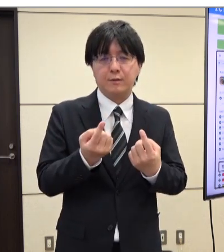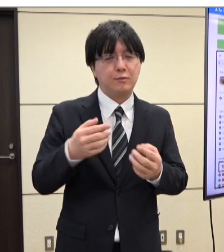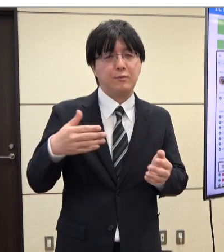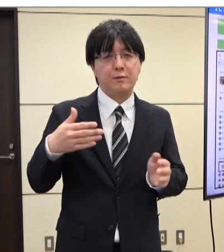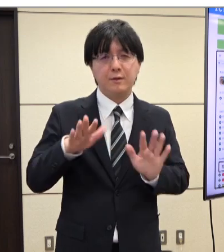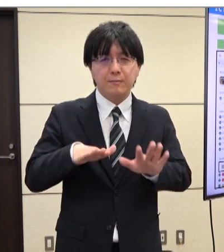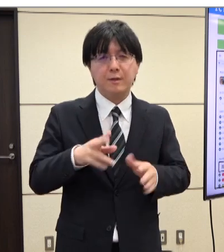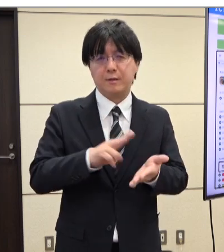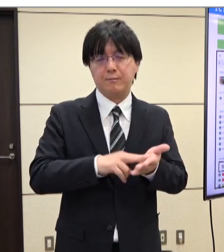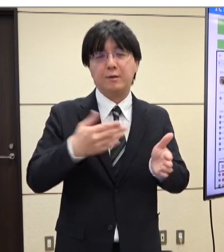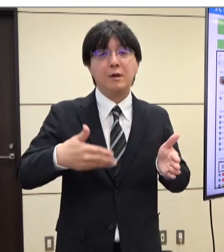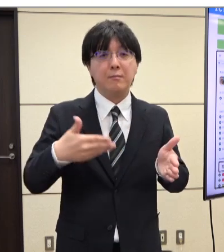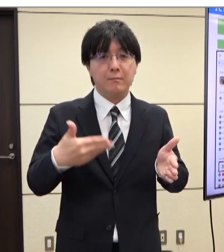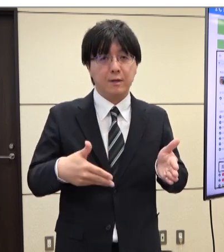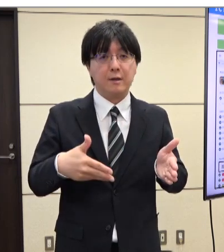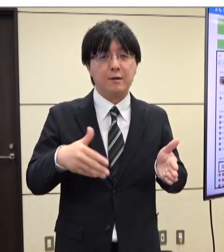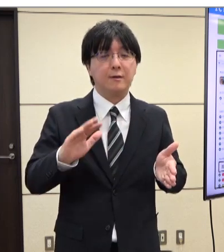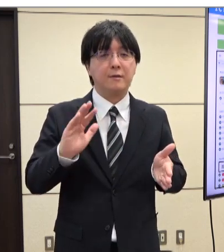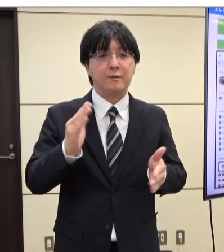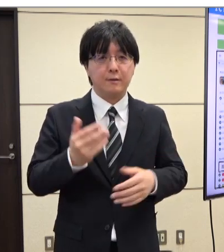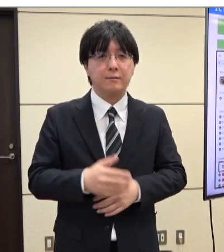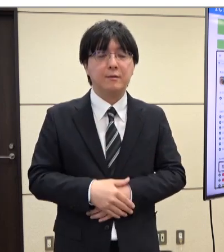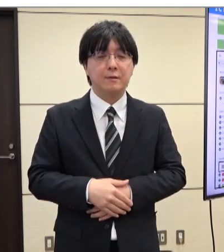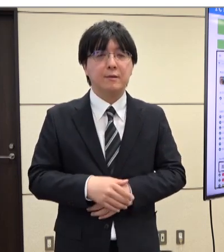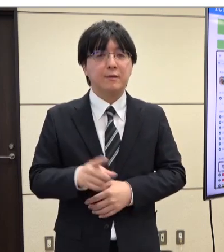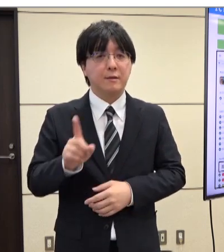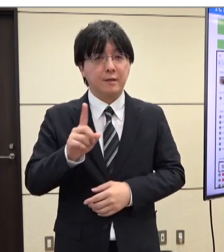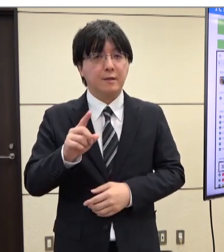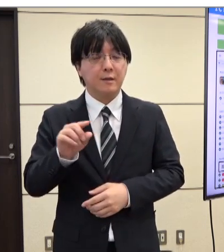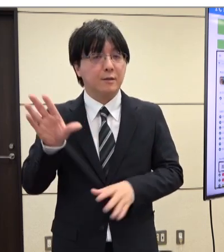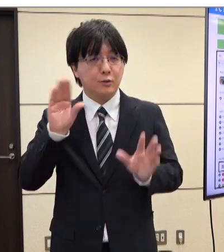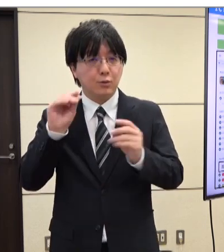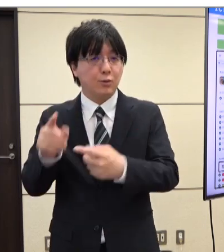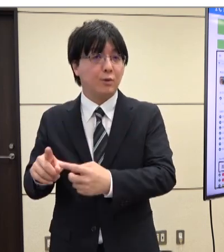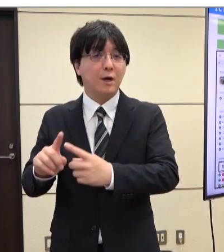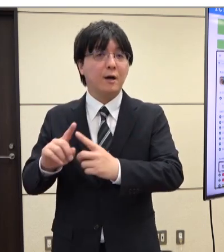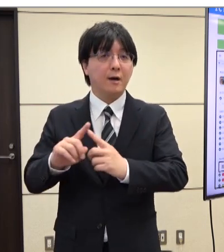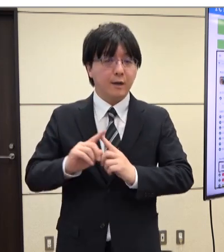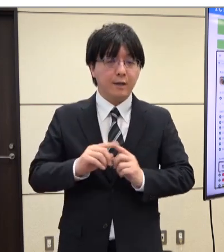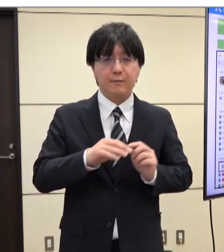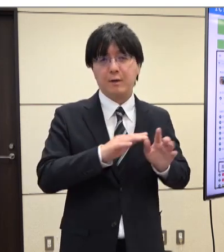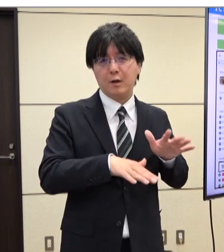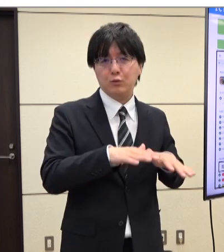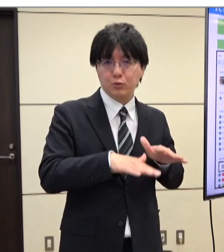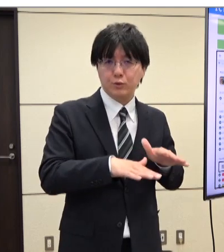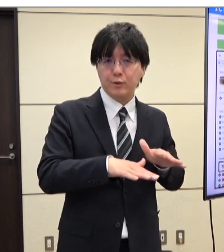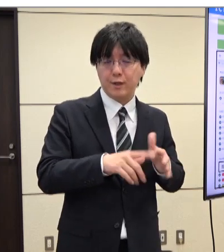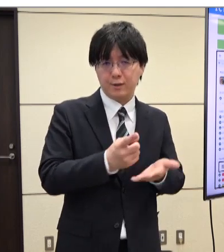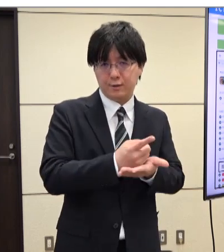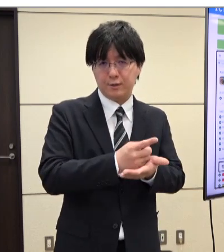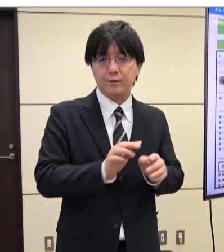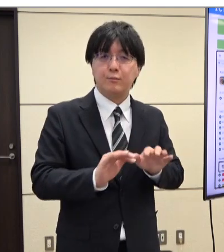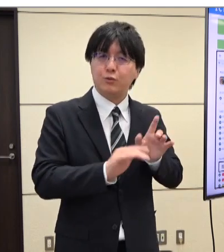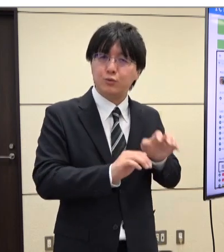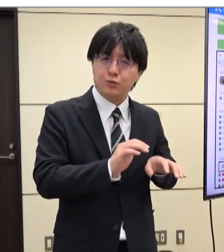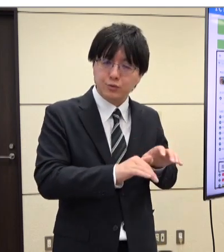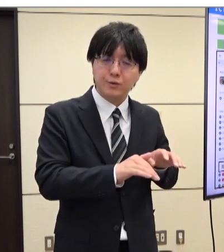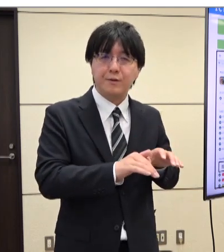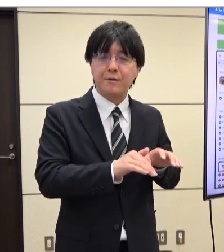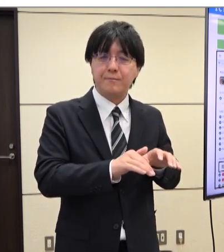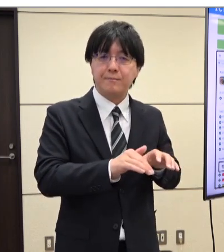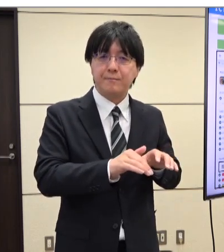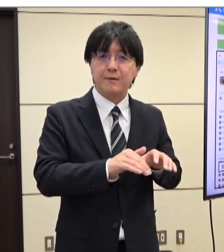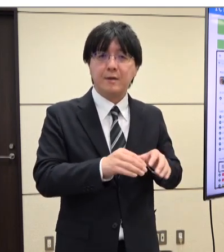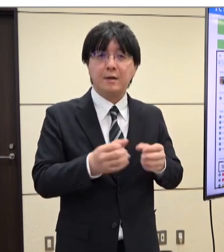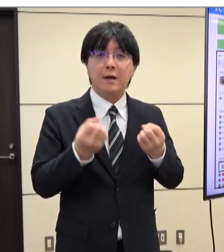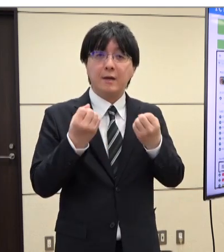時にこちらに情報が入ればこちらの方に入力をして、そしてその場所が、ま